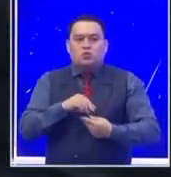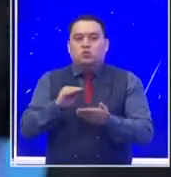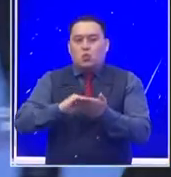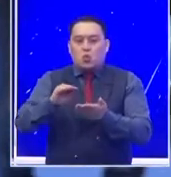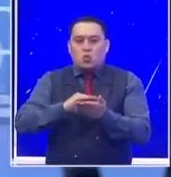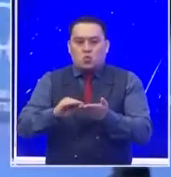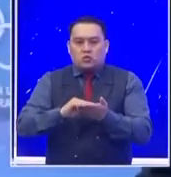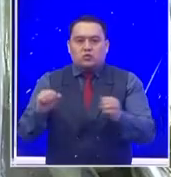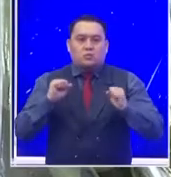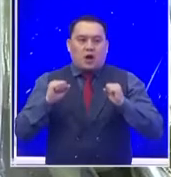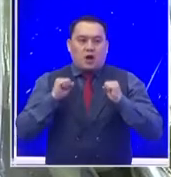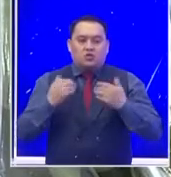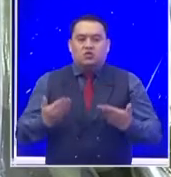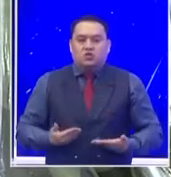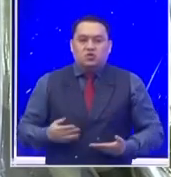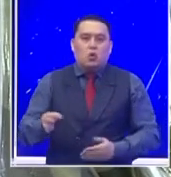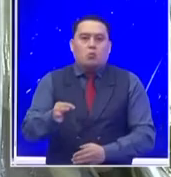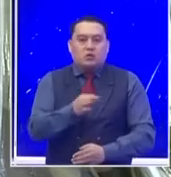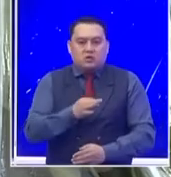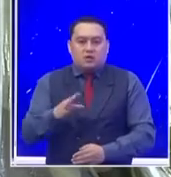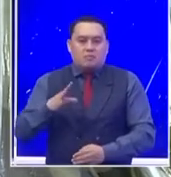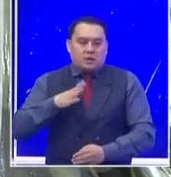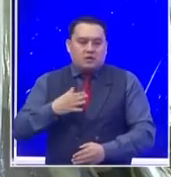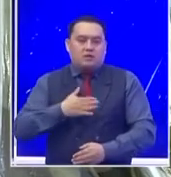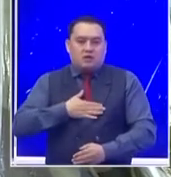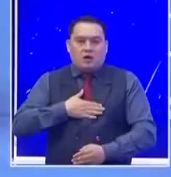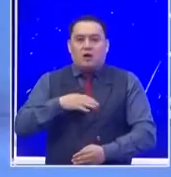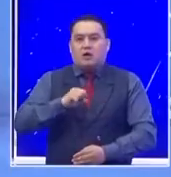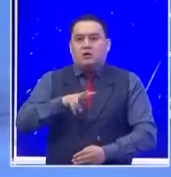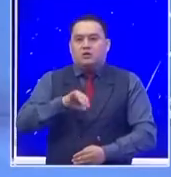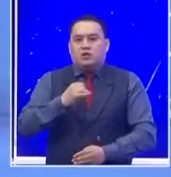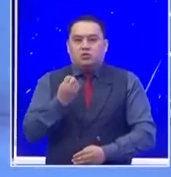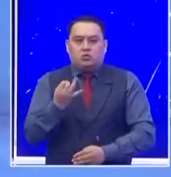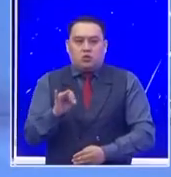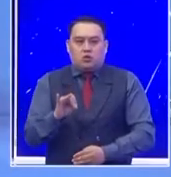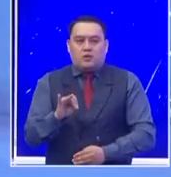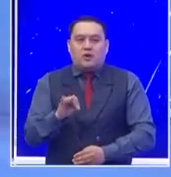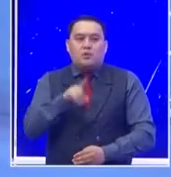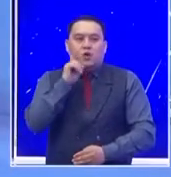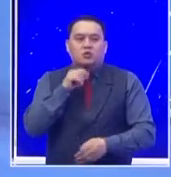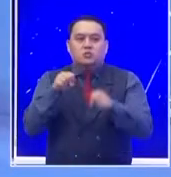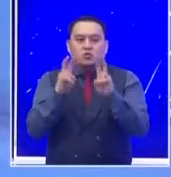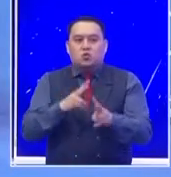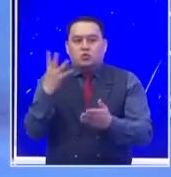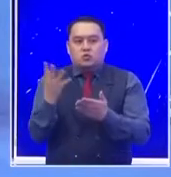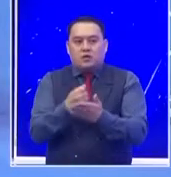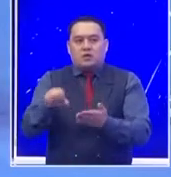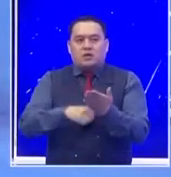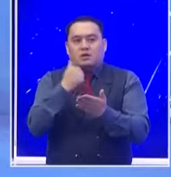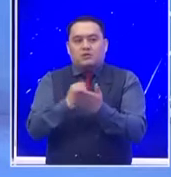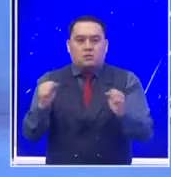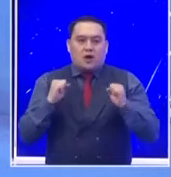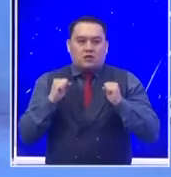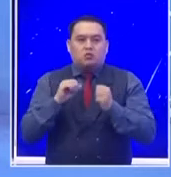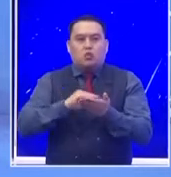освещающих спортивную жизнь области среди них и наш коллега алексей цой молодой специалист уже успел стать главным спортивным